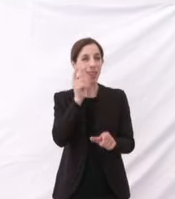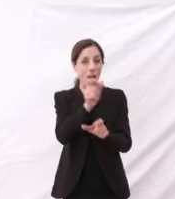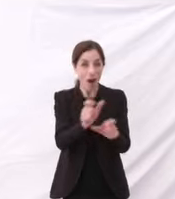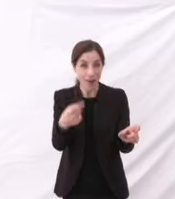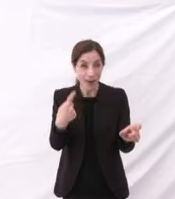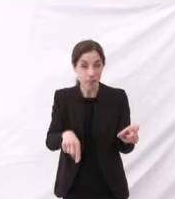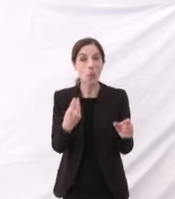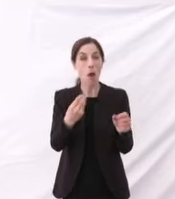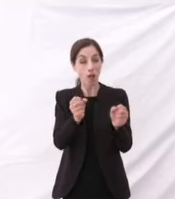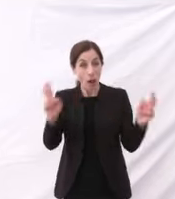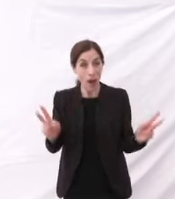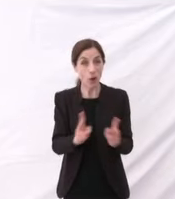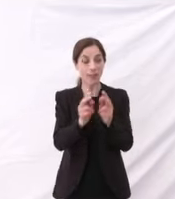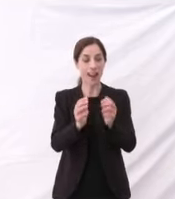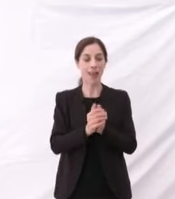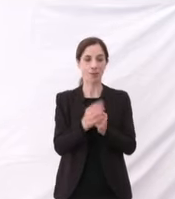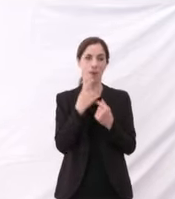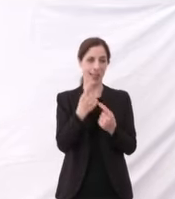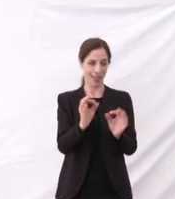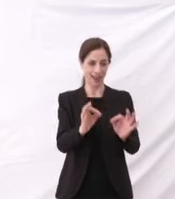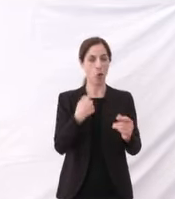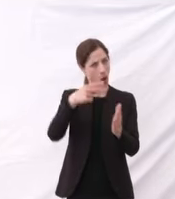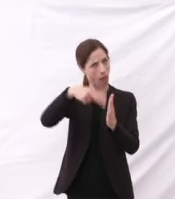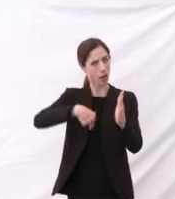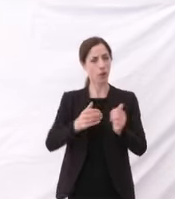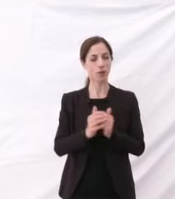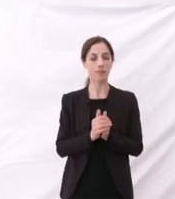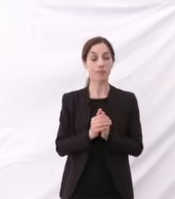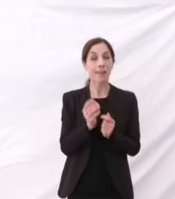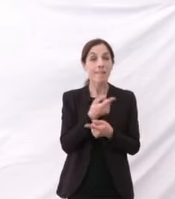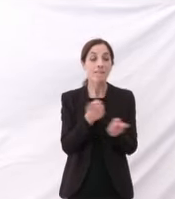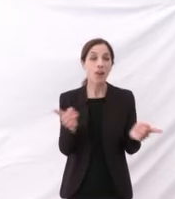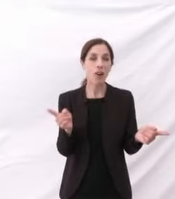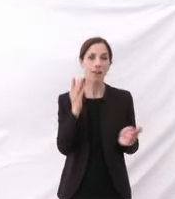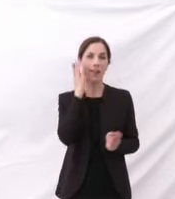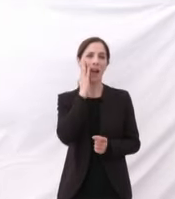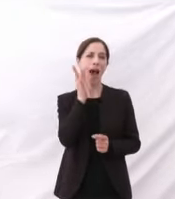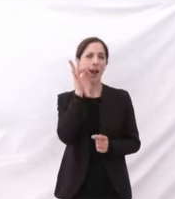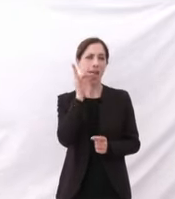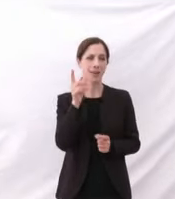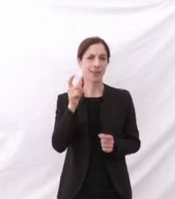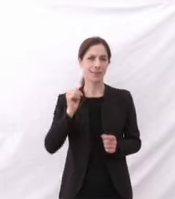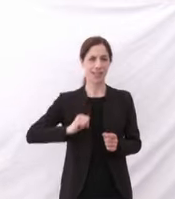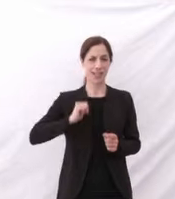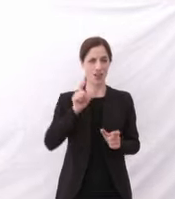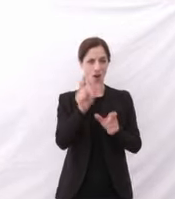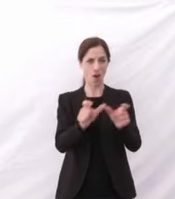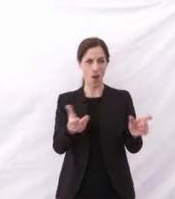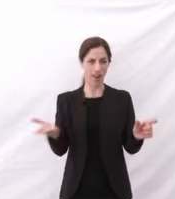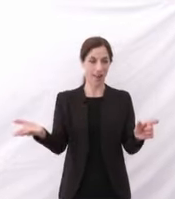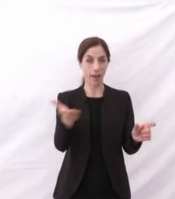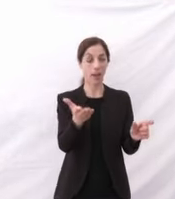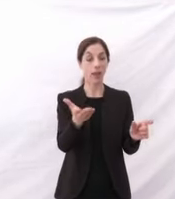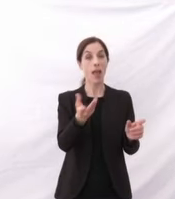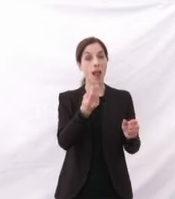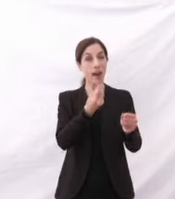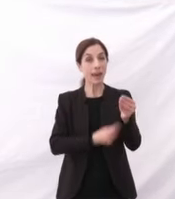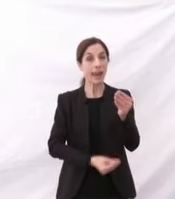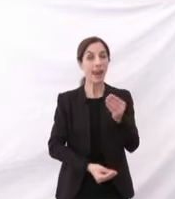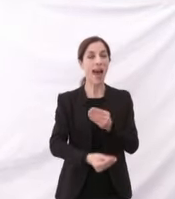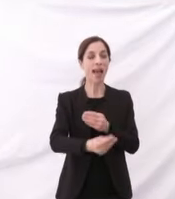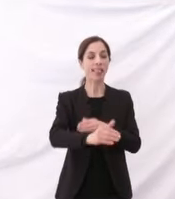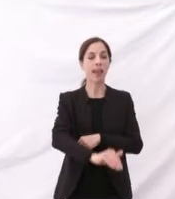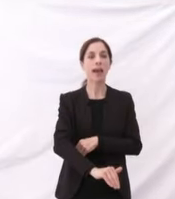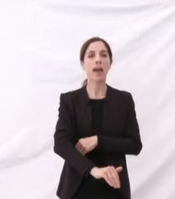detto. Voi, care signore, siete nate e cresciute in